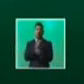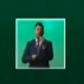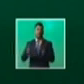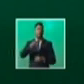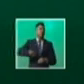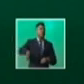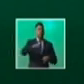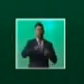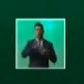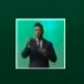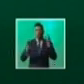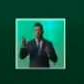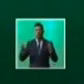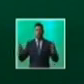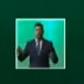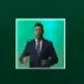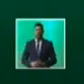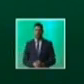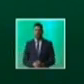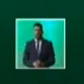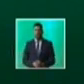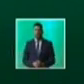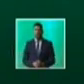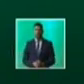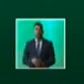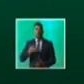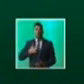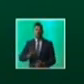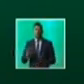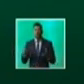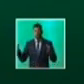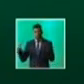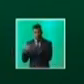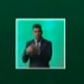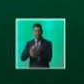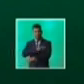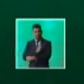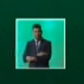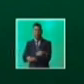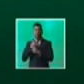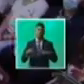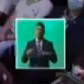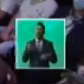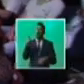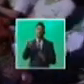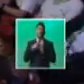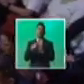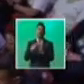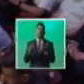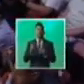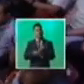βάθους ούτε ποιοτικών χαρακτηριστικών. Είναι μια καθαρά δημοκρατική πρόταση. Τώρα, ένα τελευταίο ερώτημα θέλω για να κλείσουμε. Ο προεκλογικός αγώνας στη